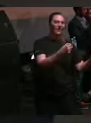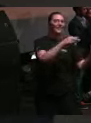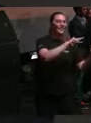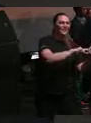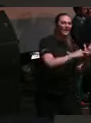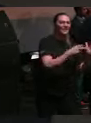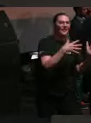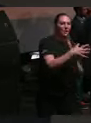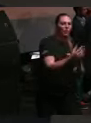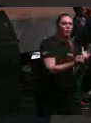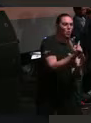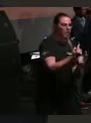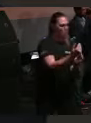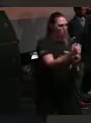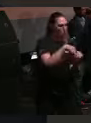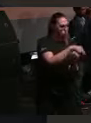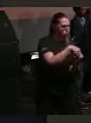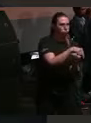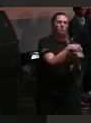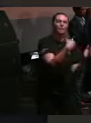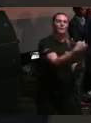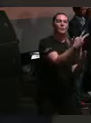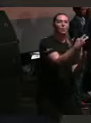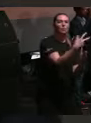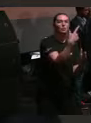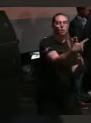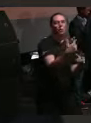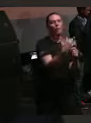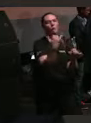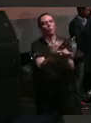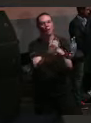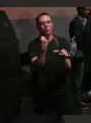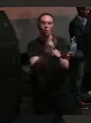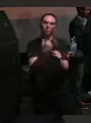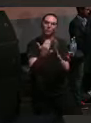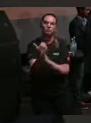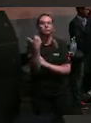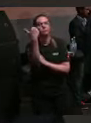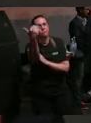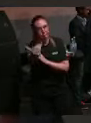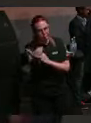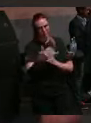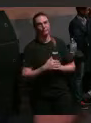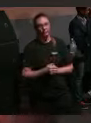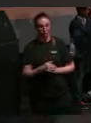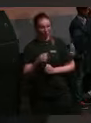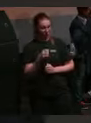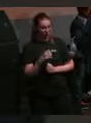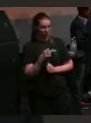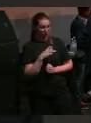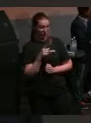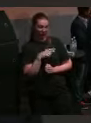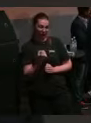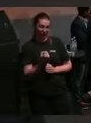teknisk gjennomførbart på kort sikt, altså 25-27, og hva vi skal gjøre på lang sikt. Så og hvis vi skal overlate